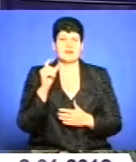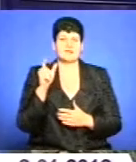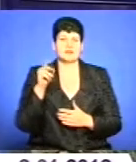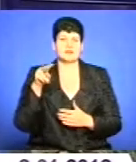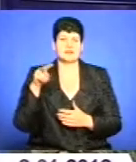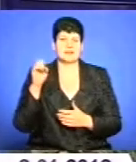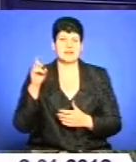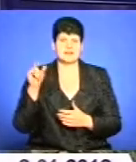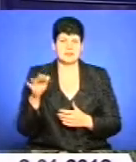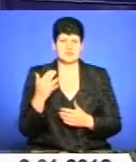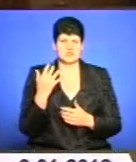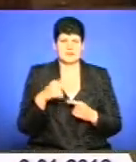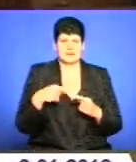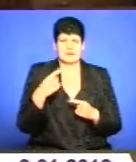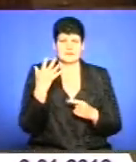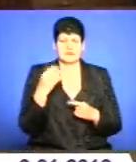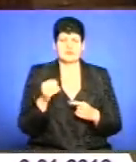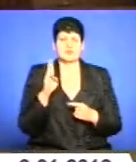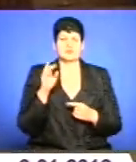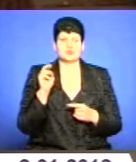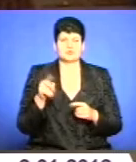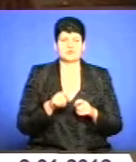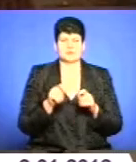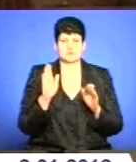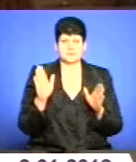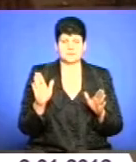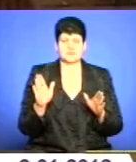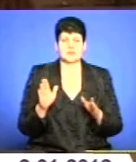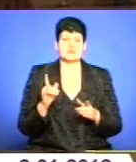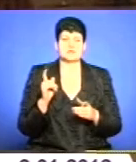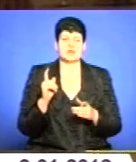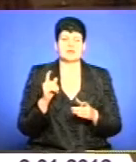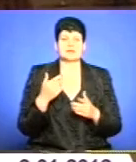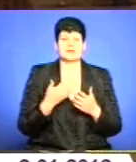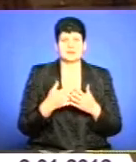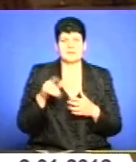шопку обіцяють відкрити. Видавалися такі персонажі, як Коваль,